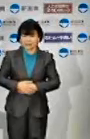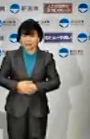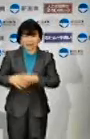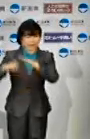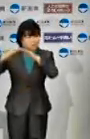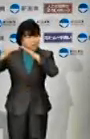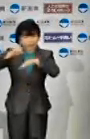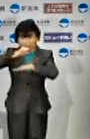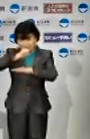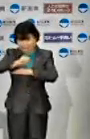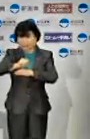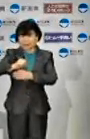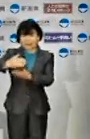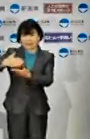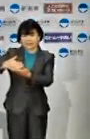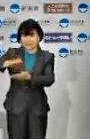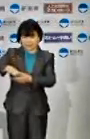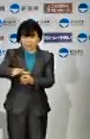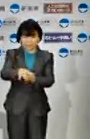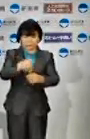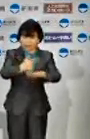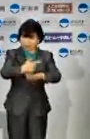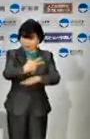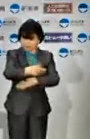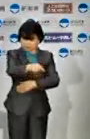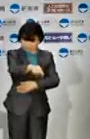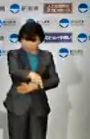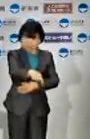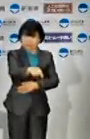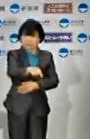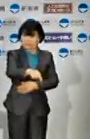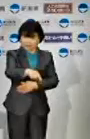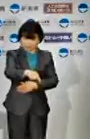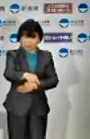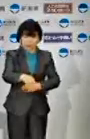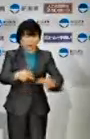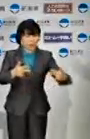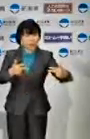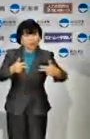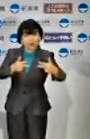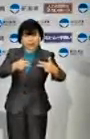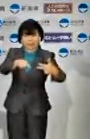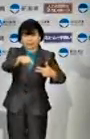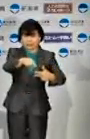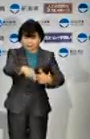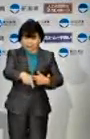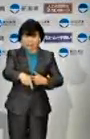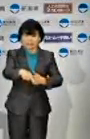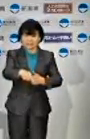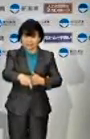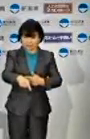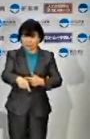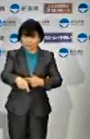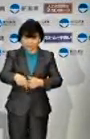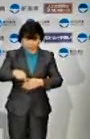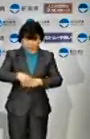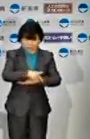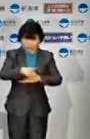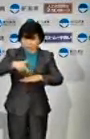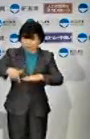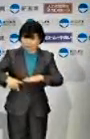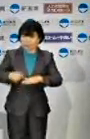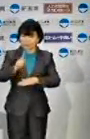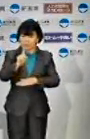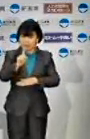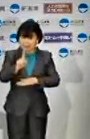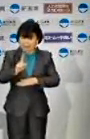話もあってですね、村上で今、実証実験やってると思うんですけども、こういった、オンラインを使った、当然このプロジェクトの一環ではあると思うんですけ